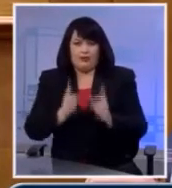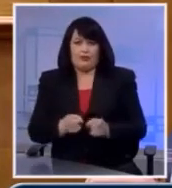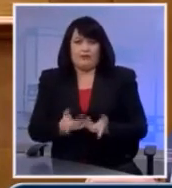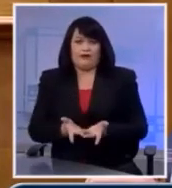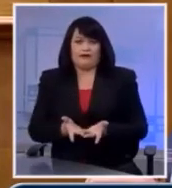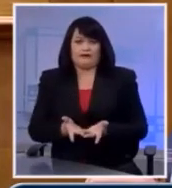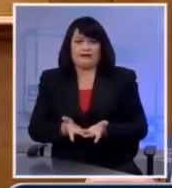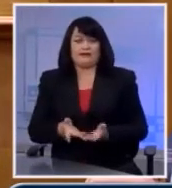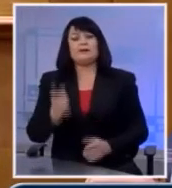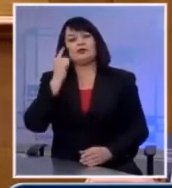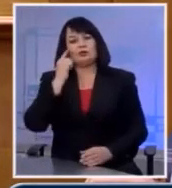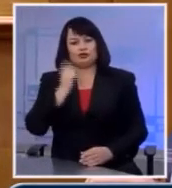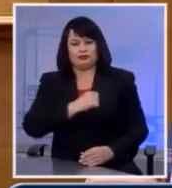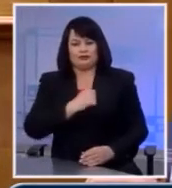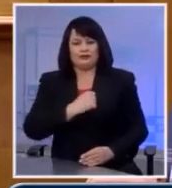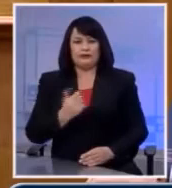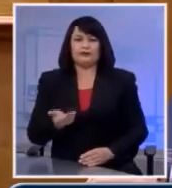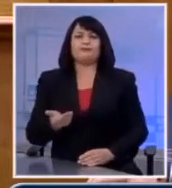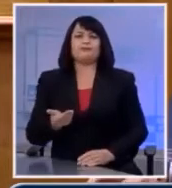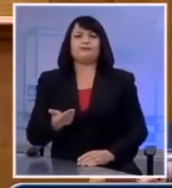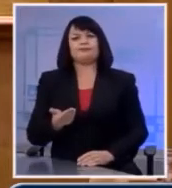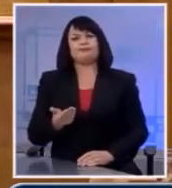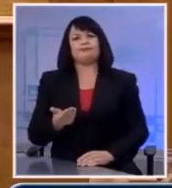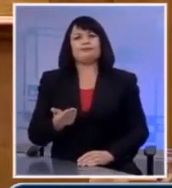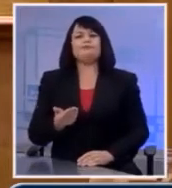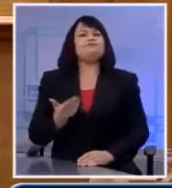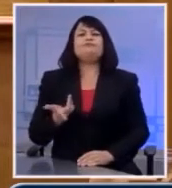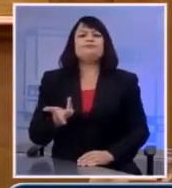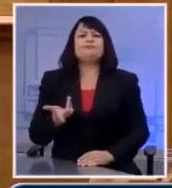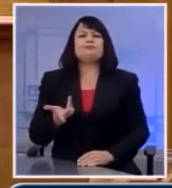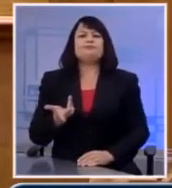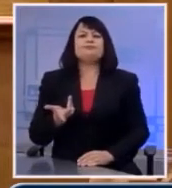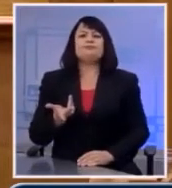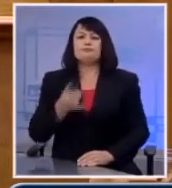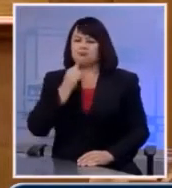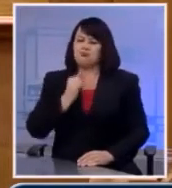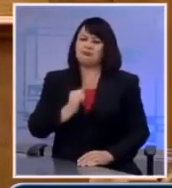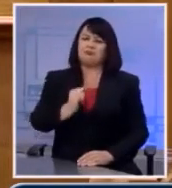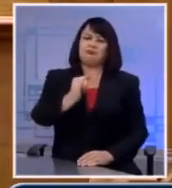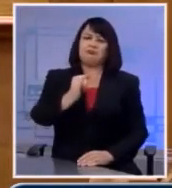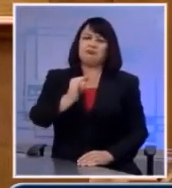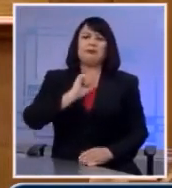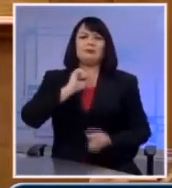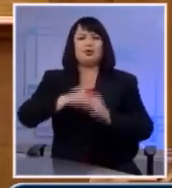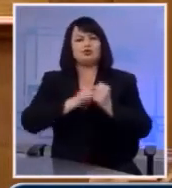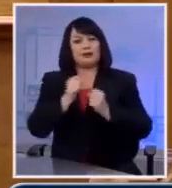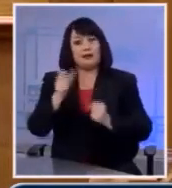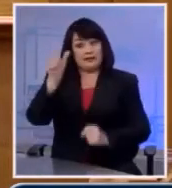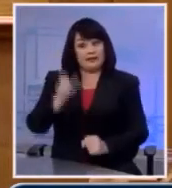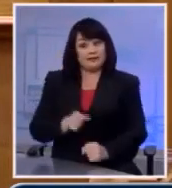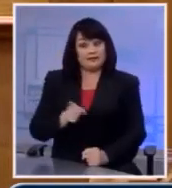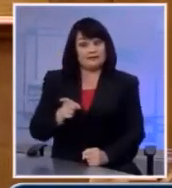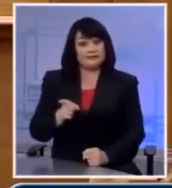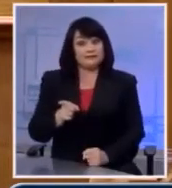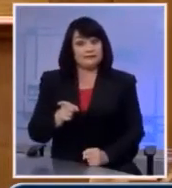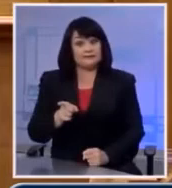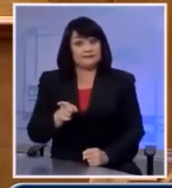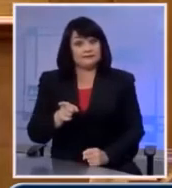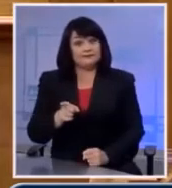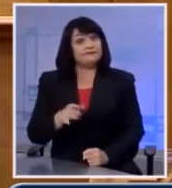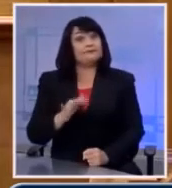Πρόκειται, κατά την άποψή μου, για μια διαρκή απόπειρα